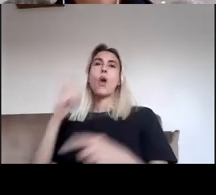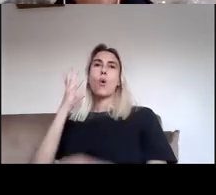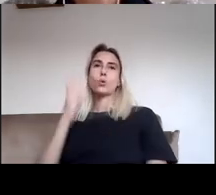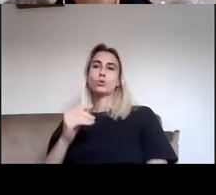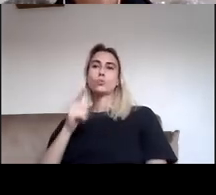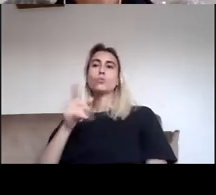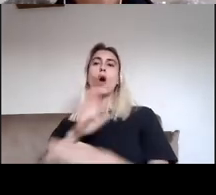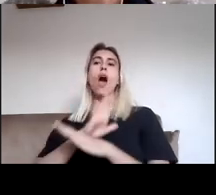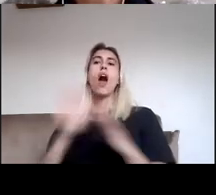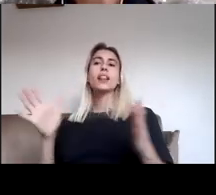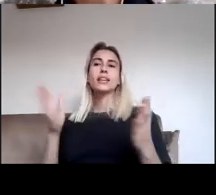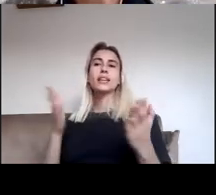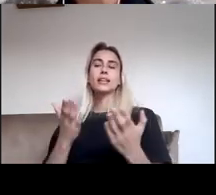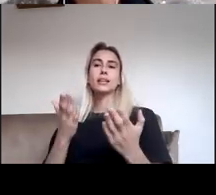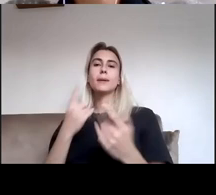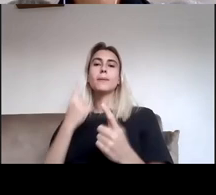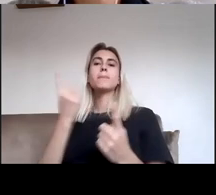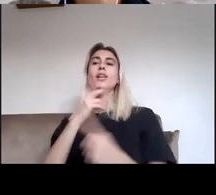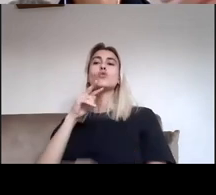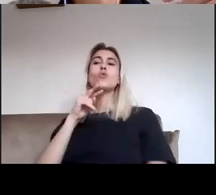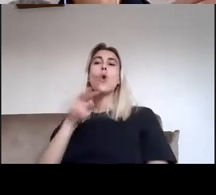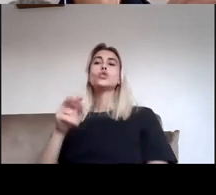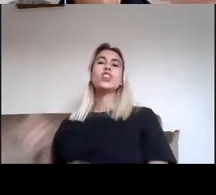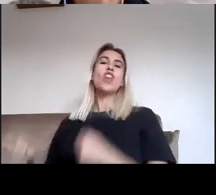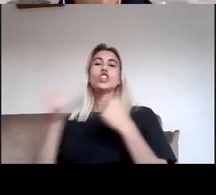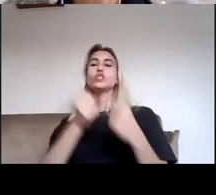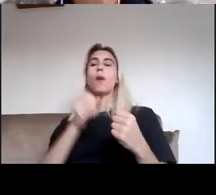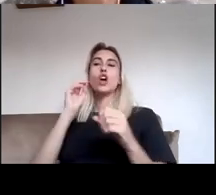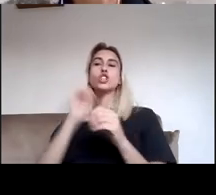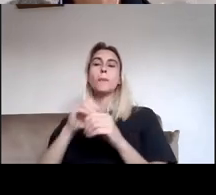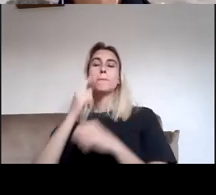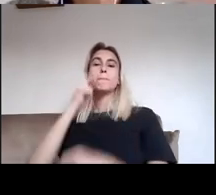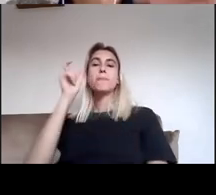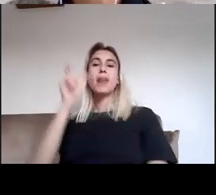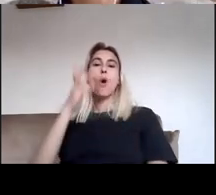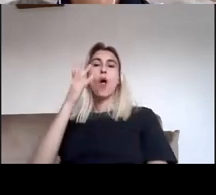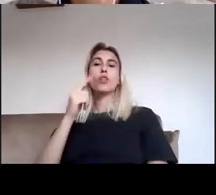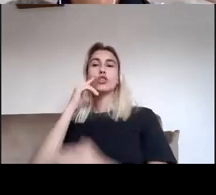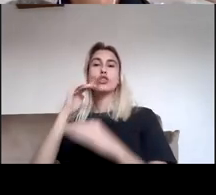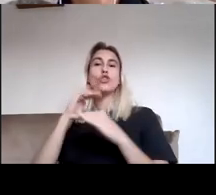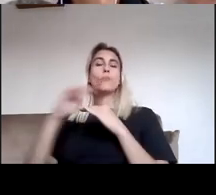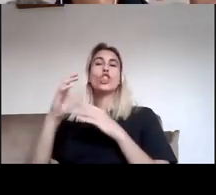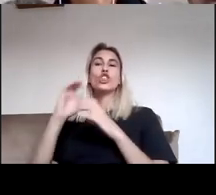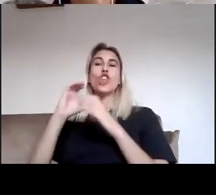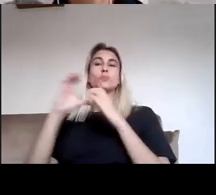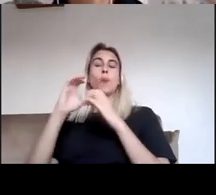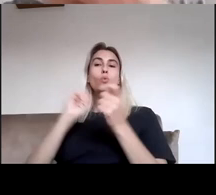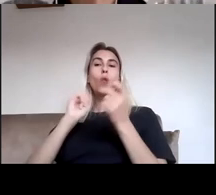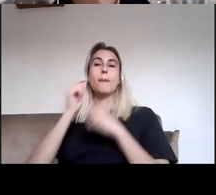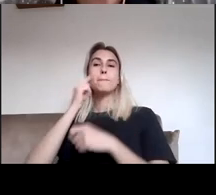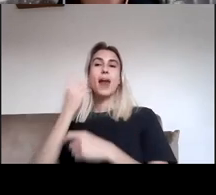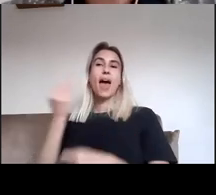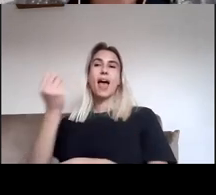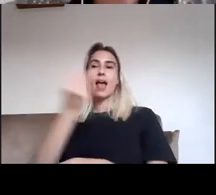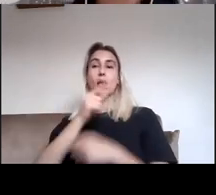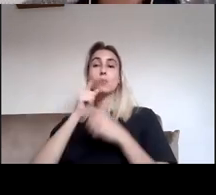artık bir yolcu taşımacılığı içerisinde bir birey olarak ve toplu taşımayı kullanan bireyler olarak